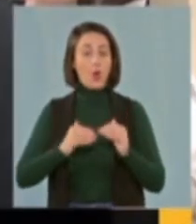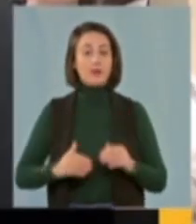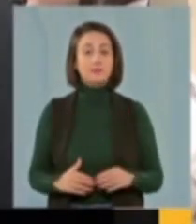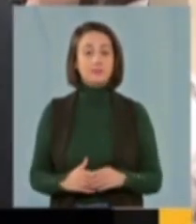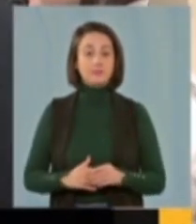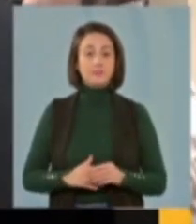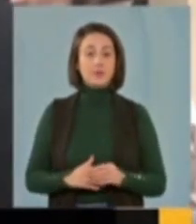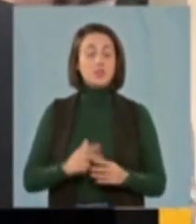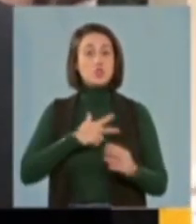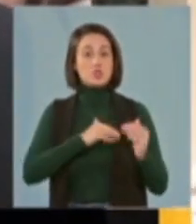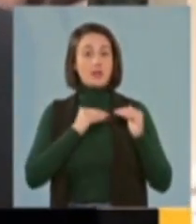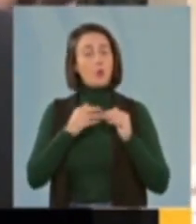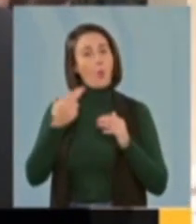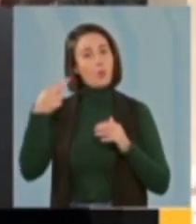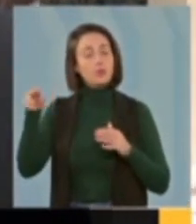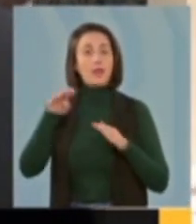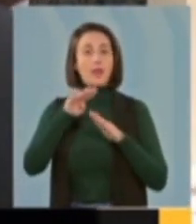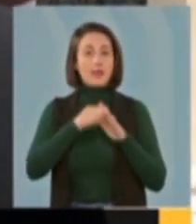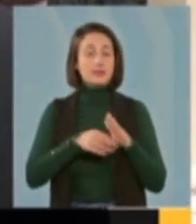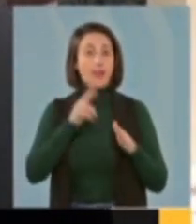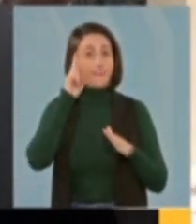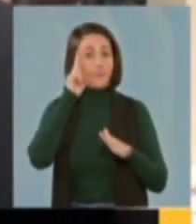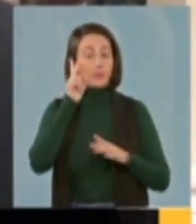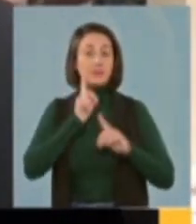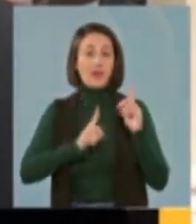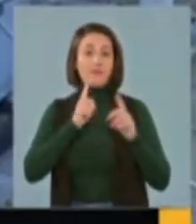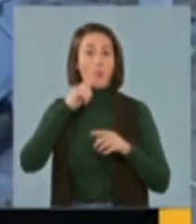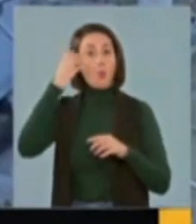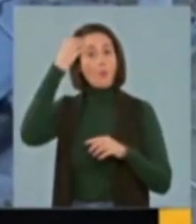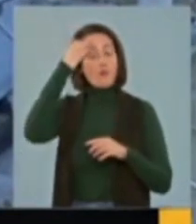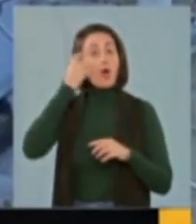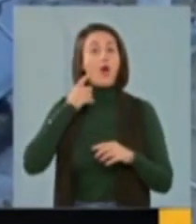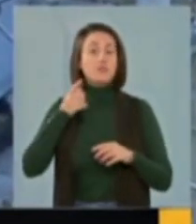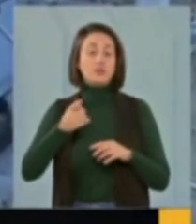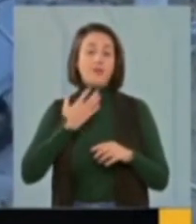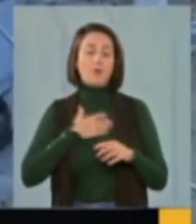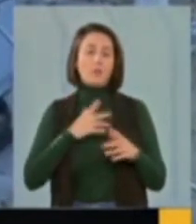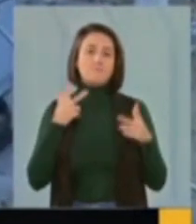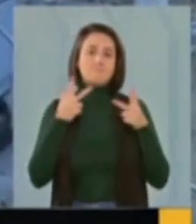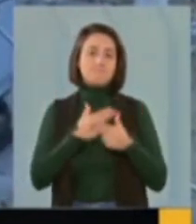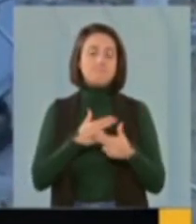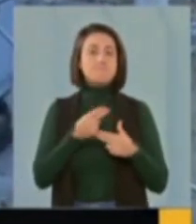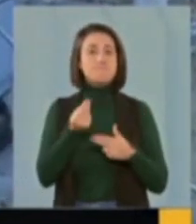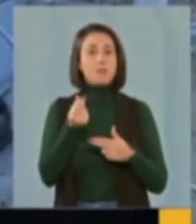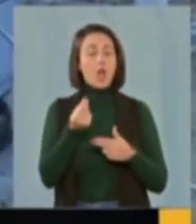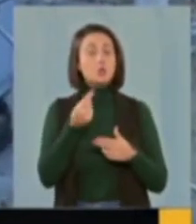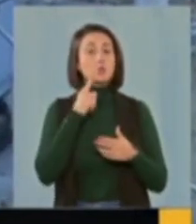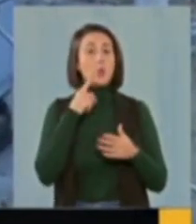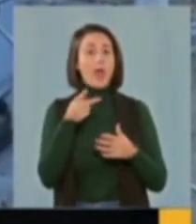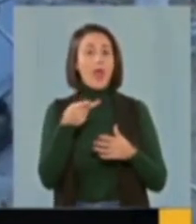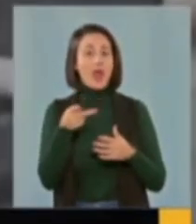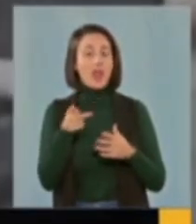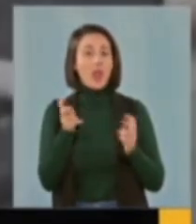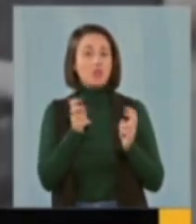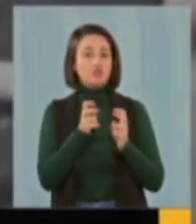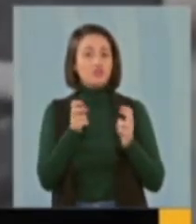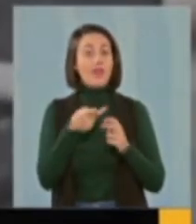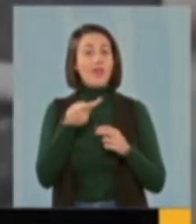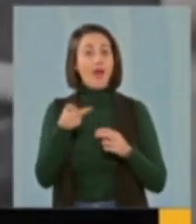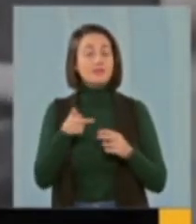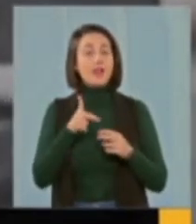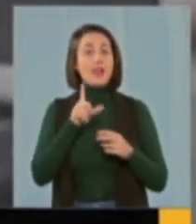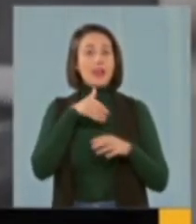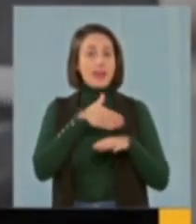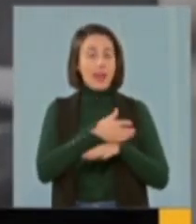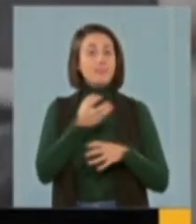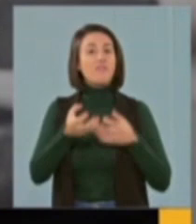social democrații continuă lista cu promisiuni în caz că vor guverna aceștia vor plafonarea prețurilor la energie strica gaz lemne